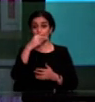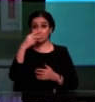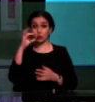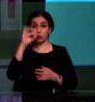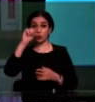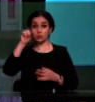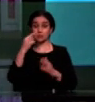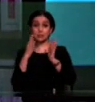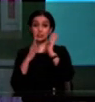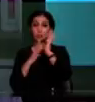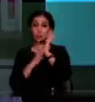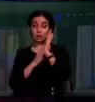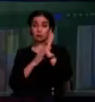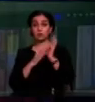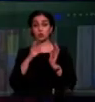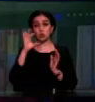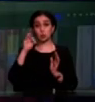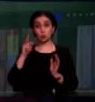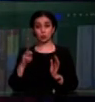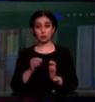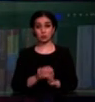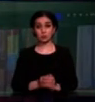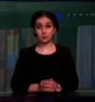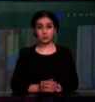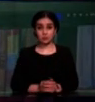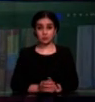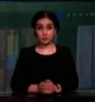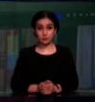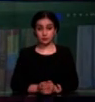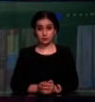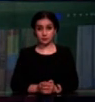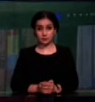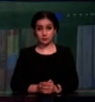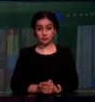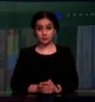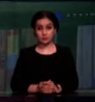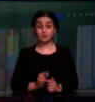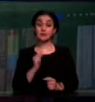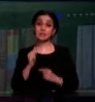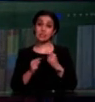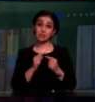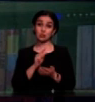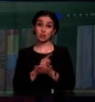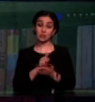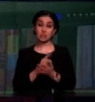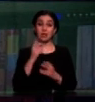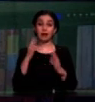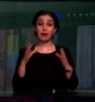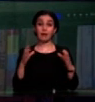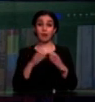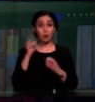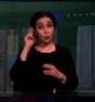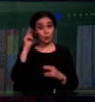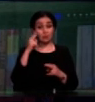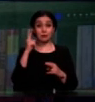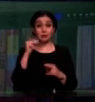0,9. Следующая задача. В классе 26 человек.